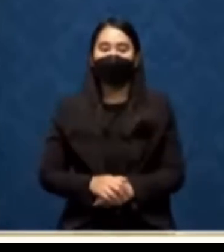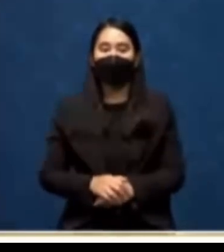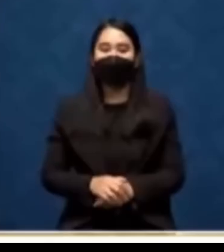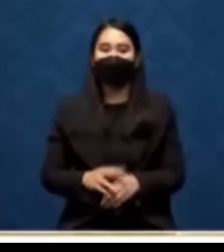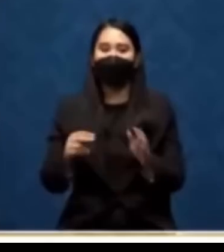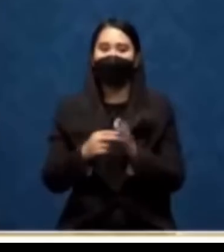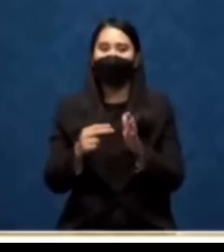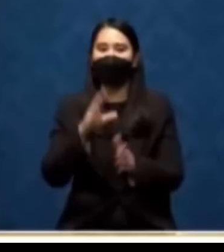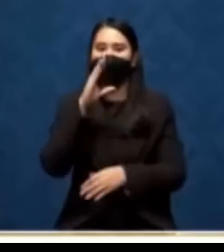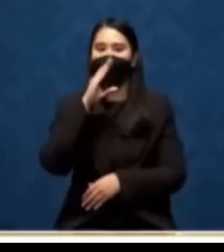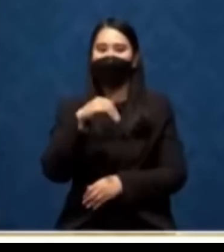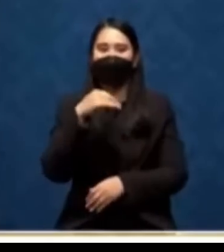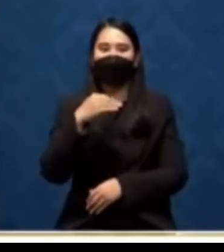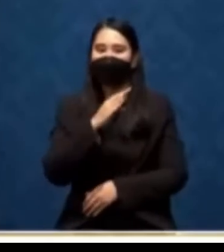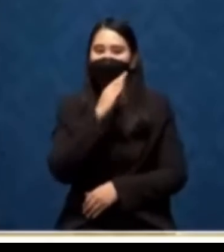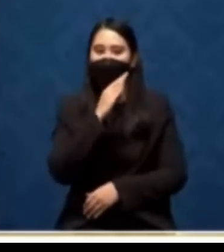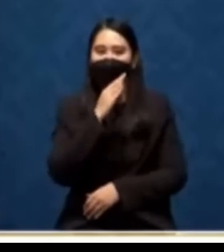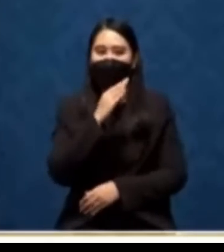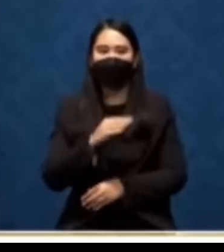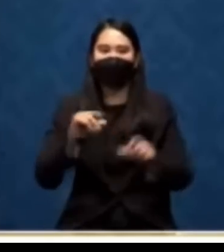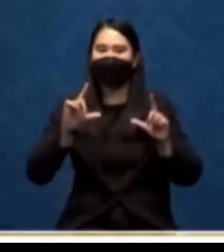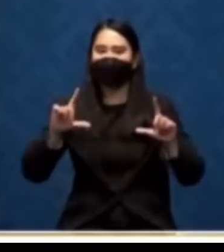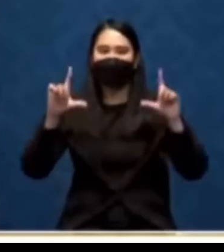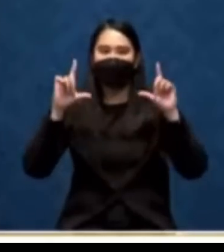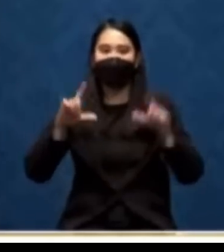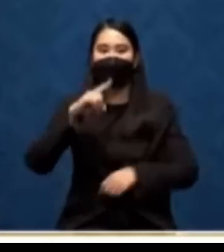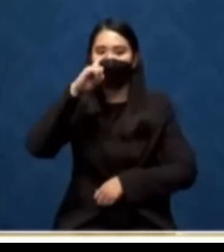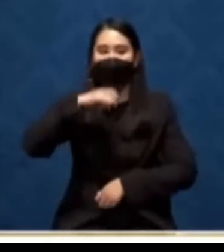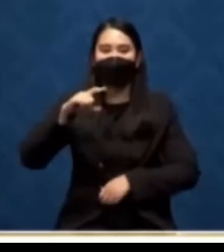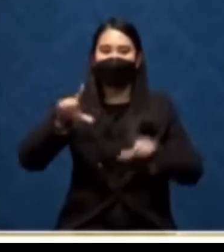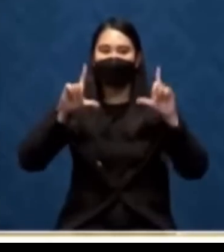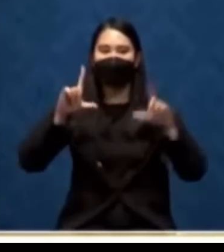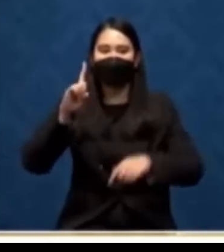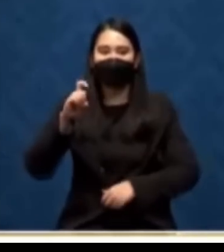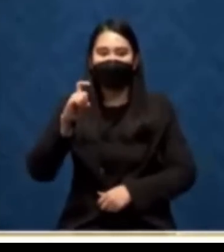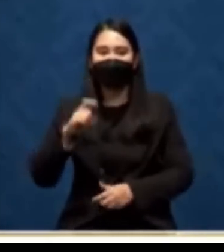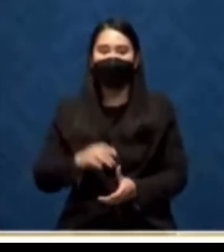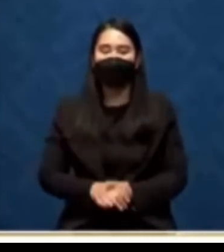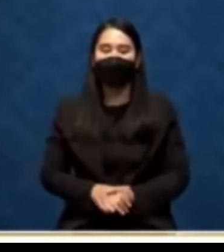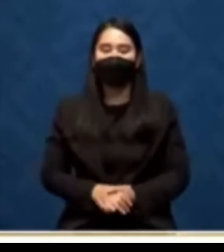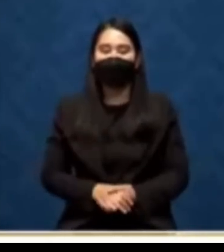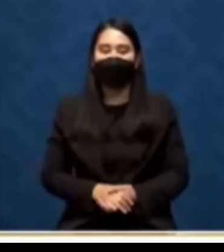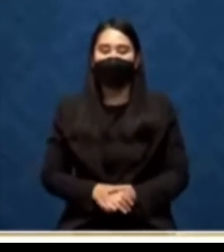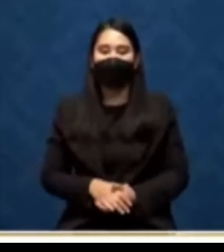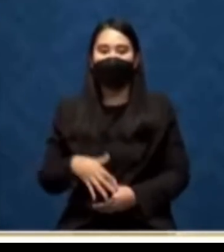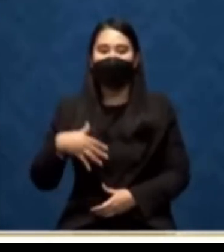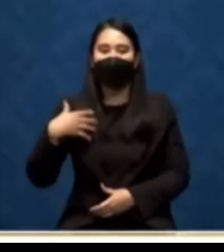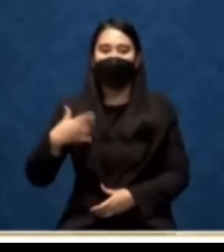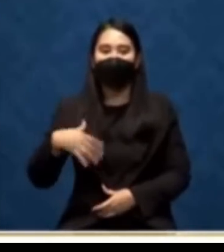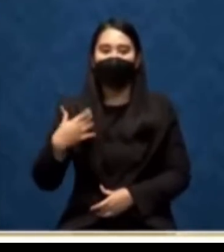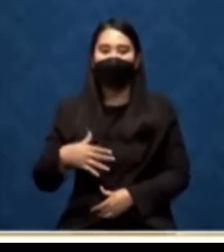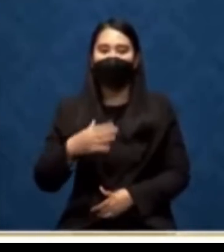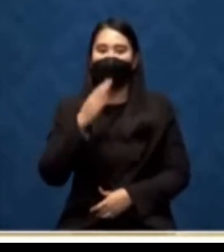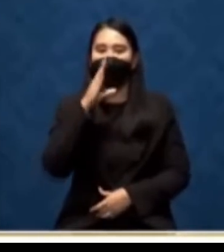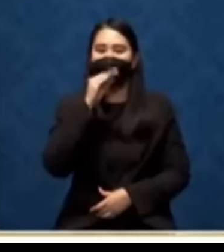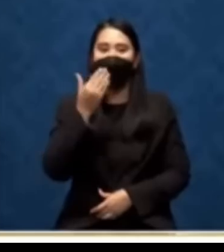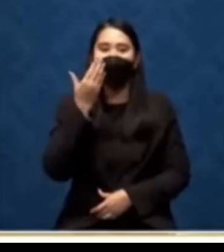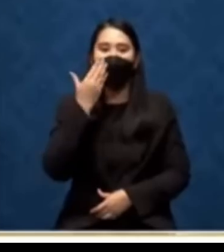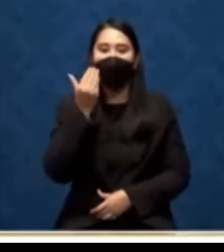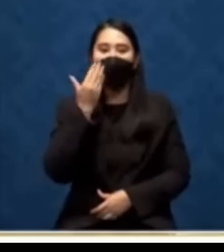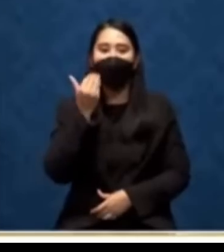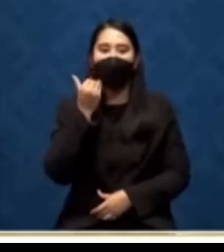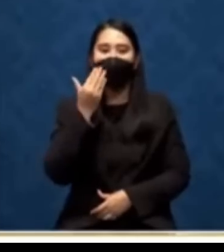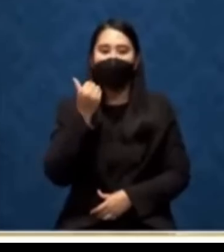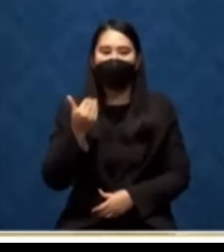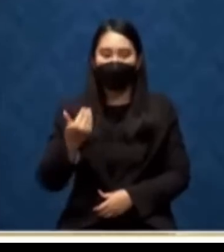บิดเบือนสุดๆและเสียหายกับประเทศไทยสุดยอดจริงๆครับคุยโตโอ้อวดสุดยอด